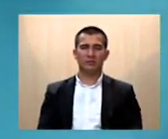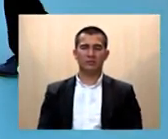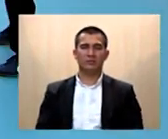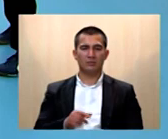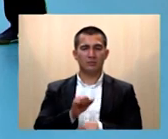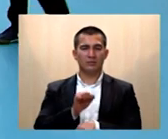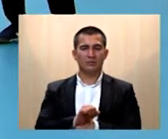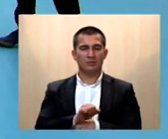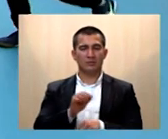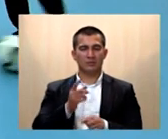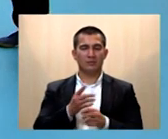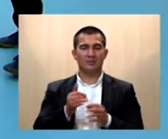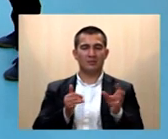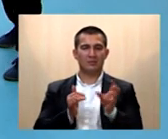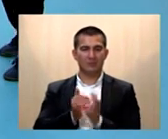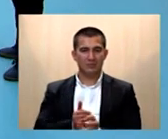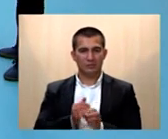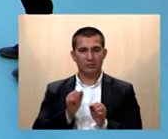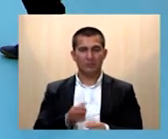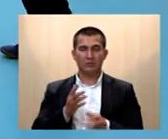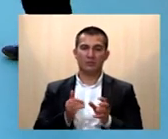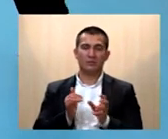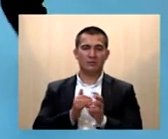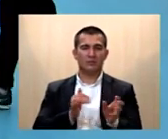to'xtatmagan holatda uzatishimiz ham mumkin.